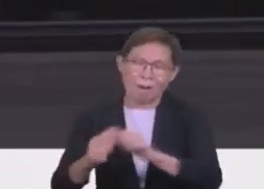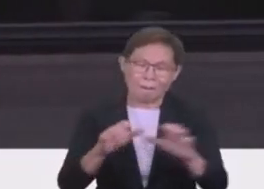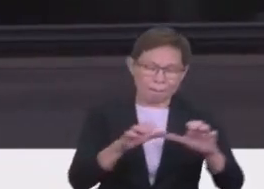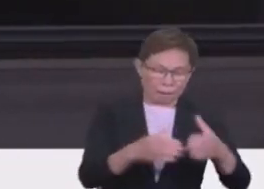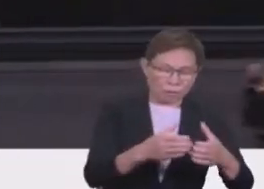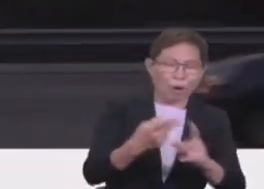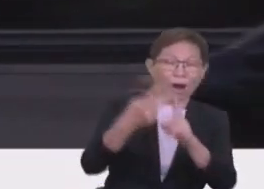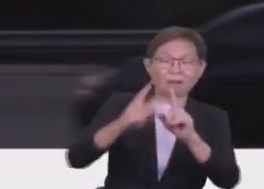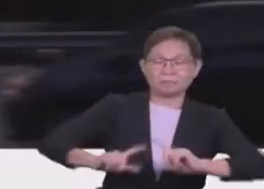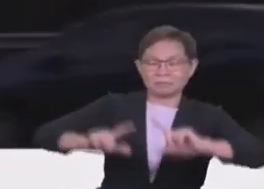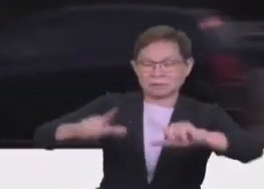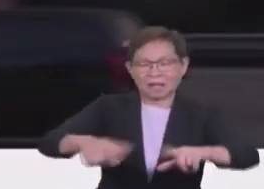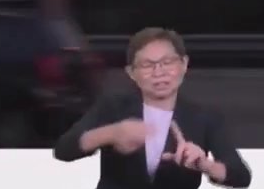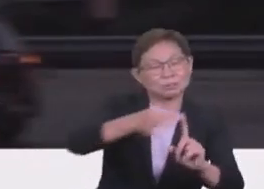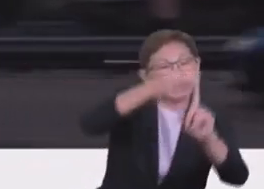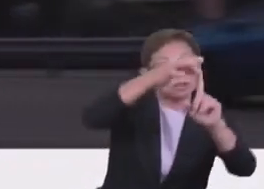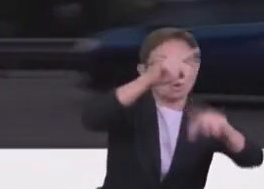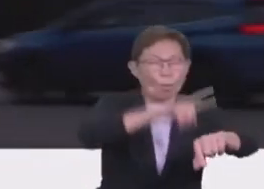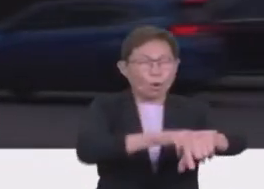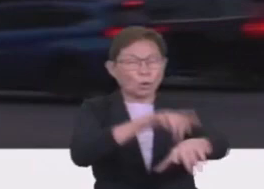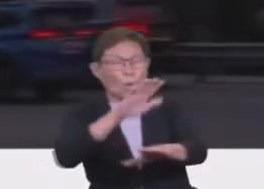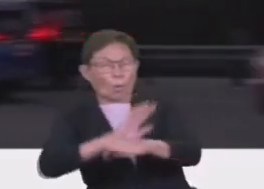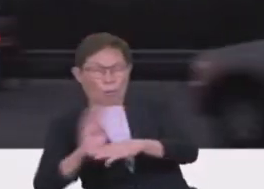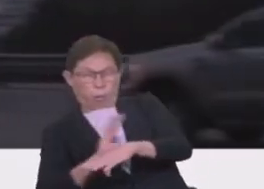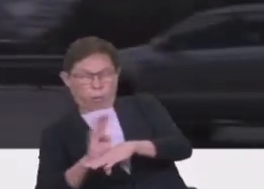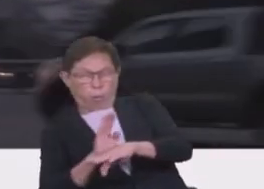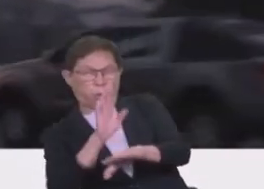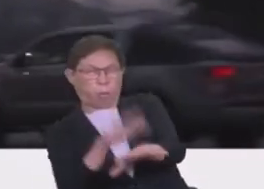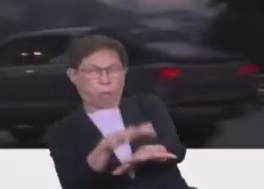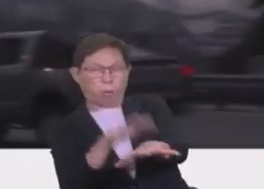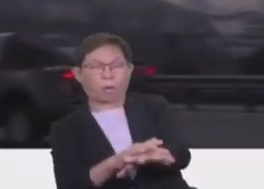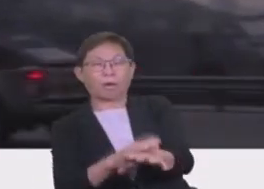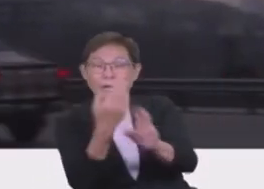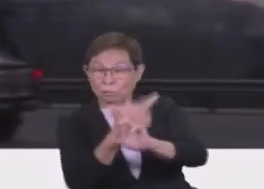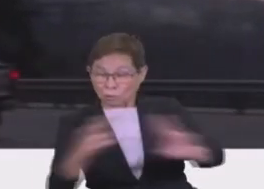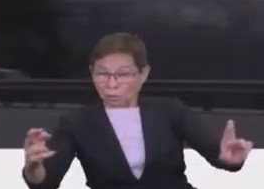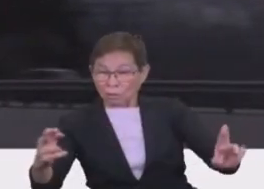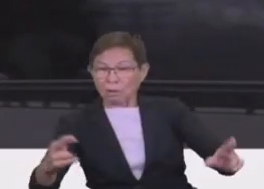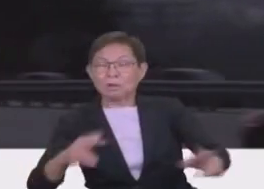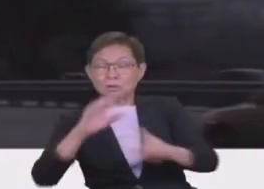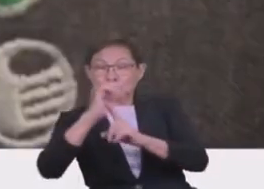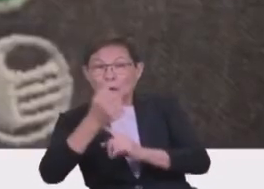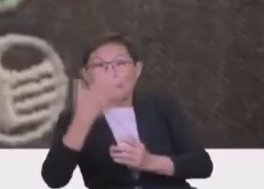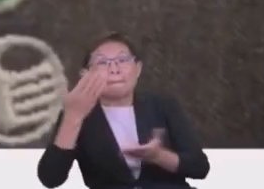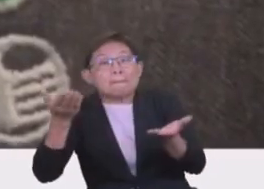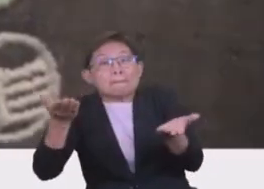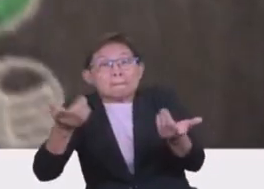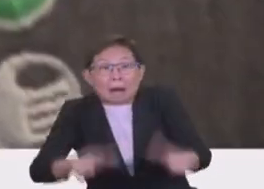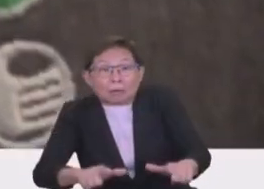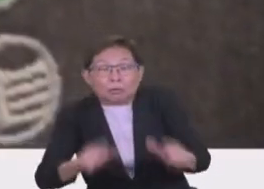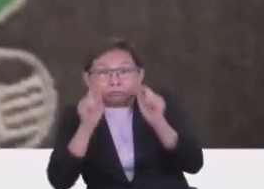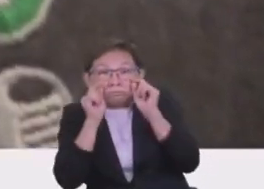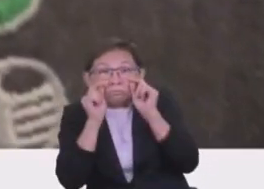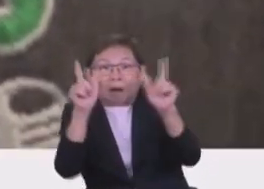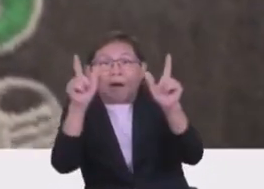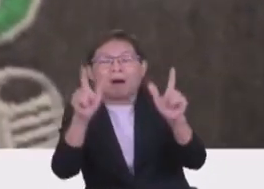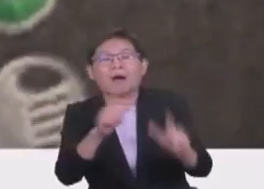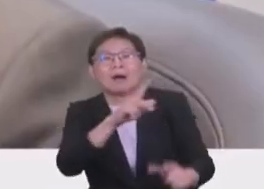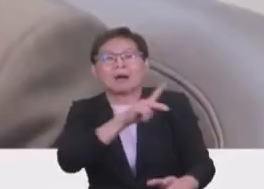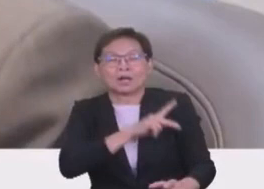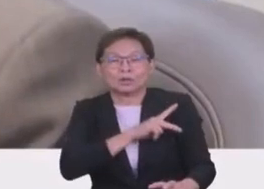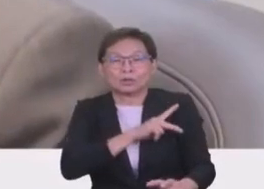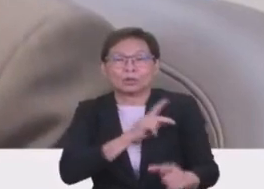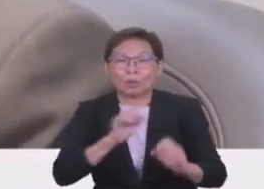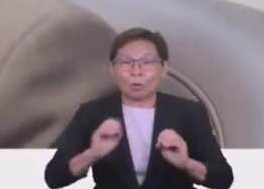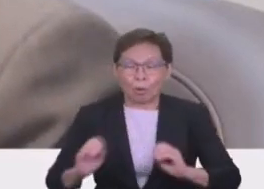di kawasan strategik pada waktu puncak sebagai persediaan situasi luar jangka. Menurut Ketua Kecemerlangan Operasi PLUS